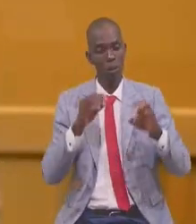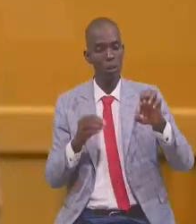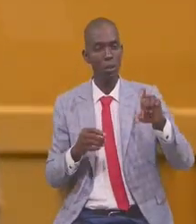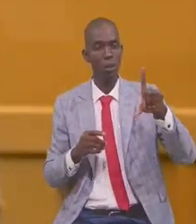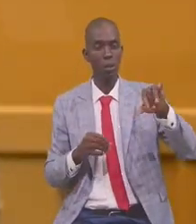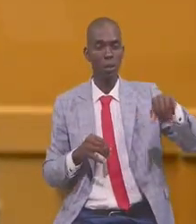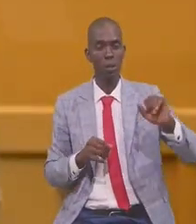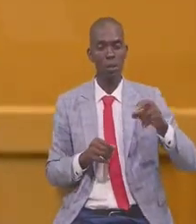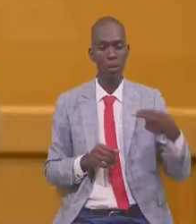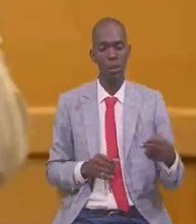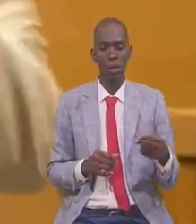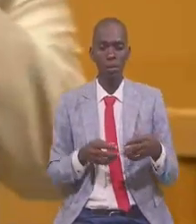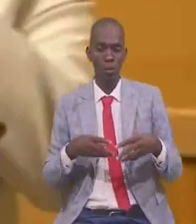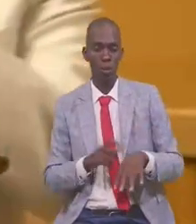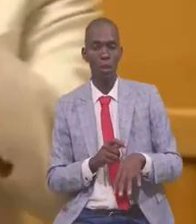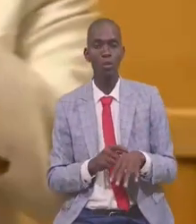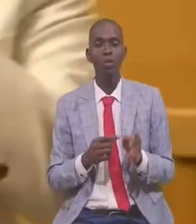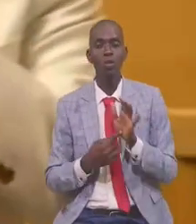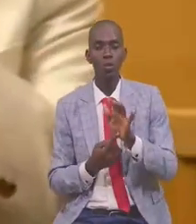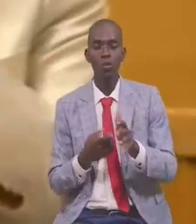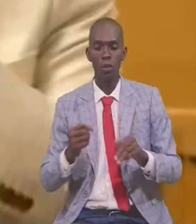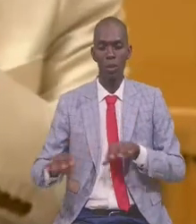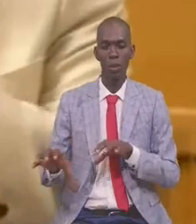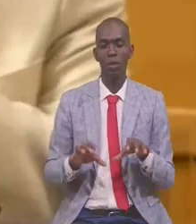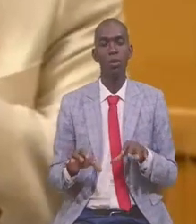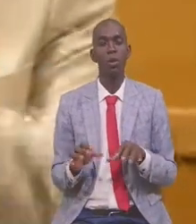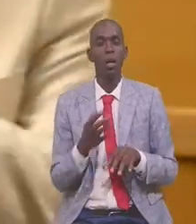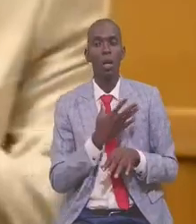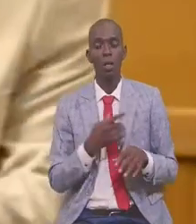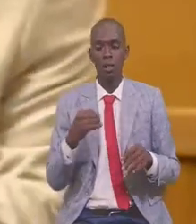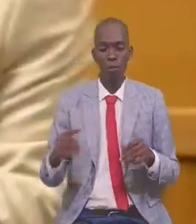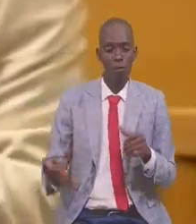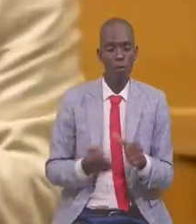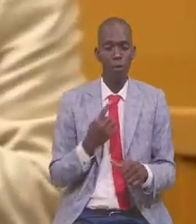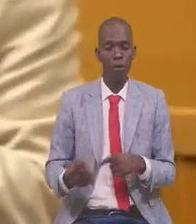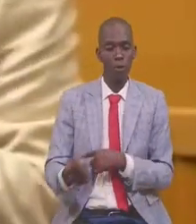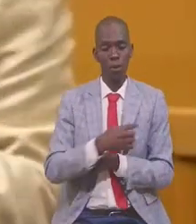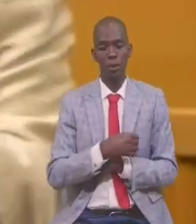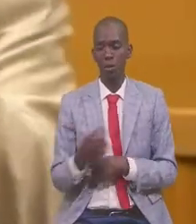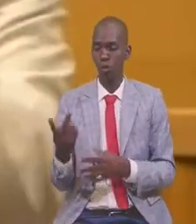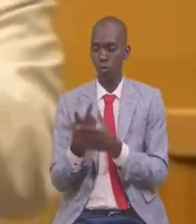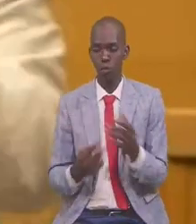ont eu un grand effet. Le premier jour qu'ils se sont rencontrés, c'était le manteau.